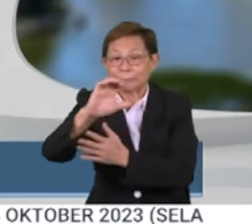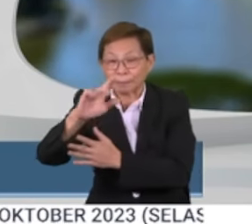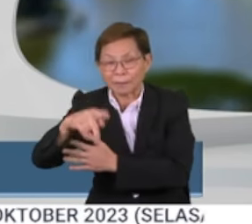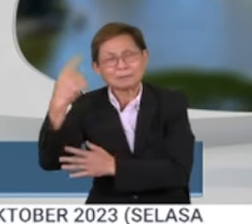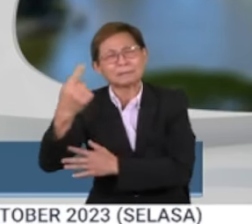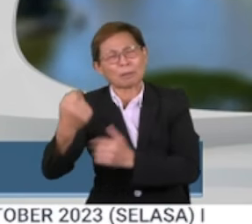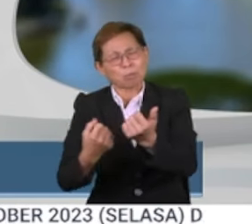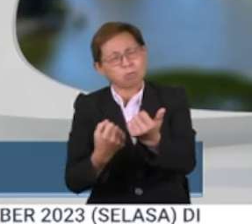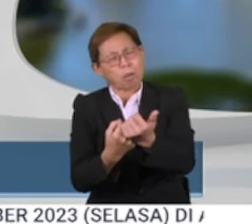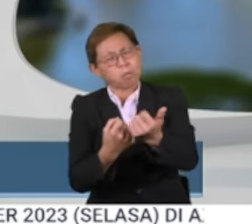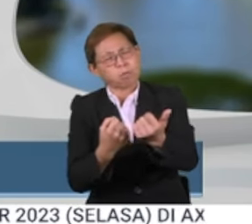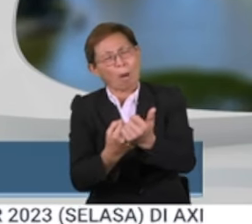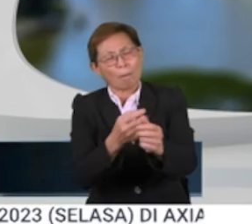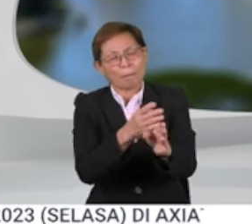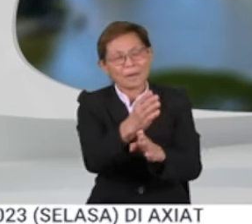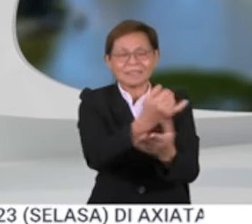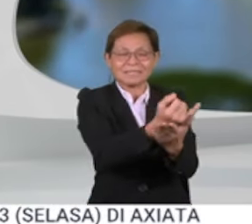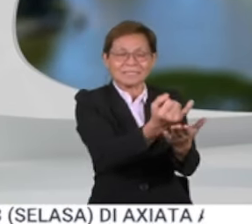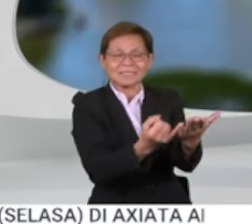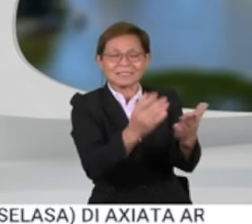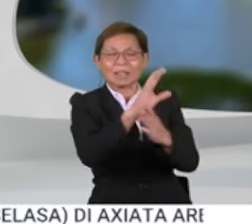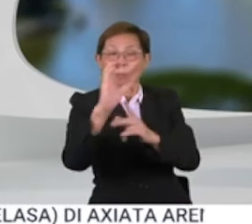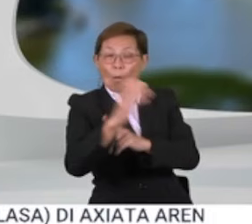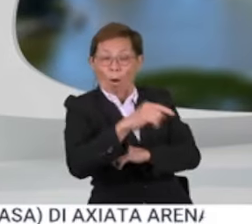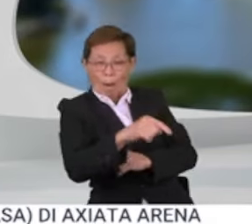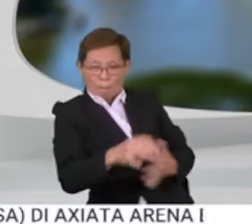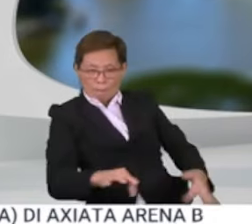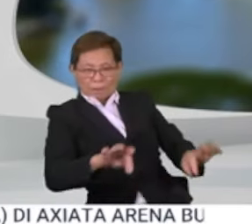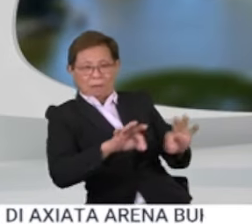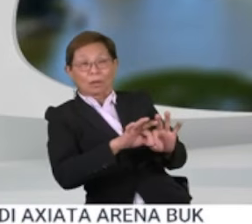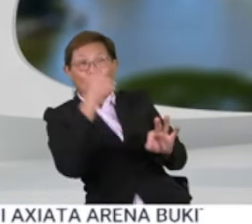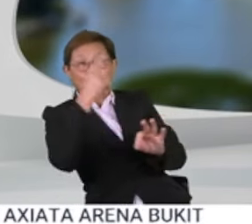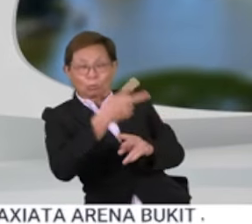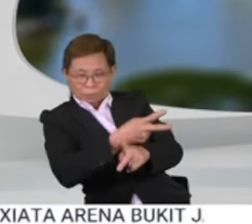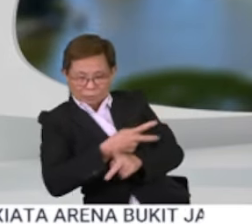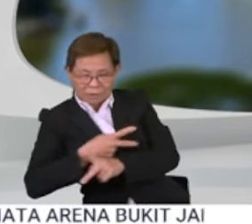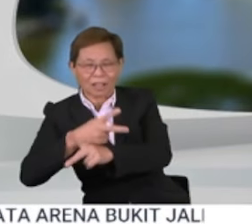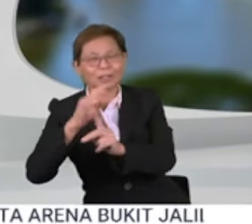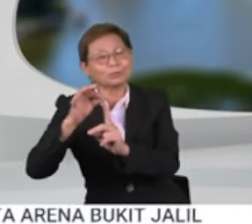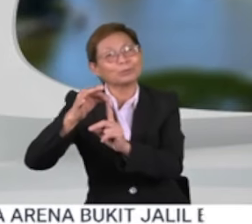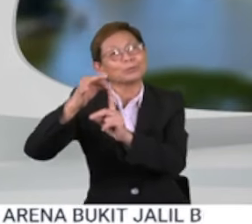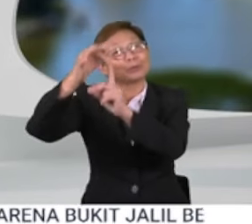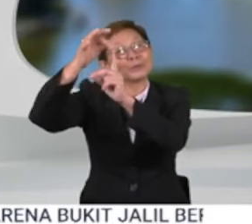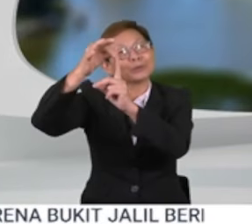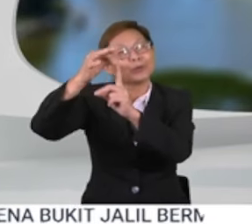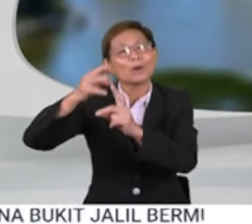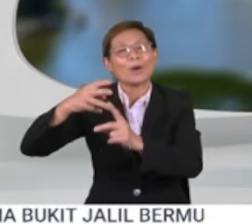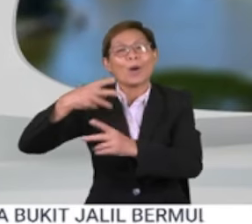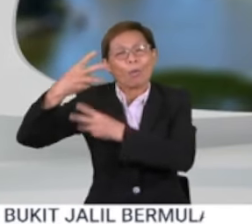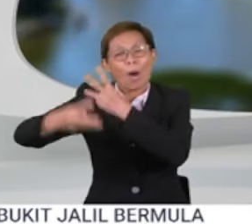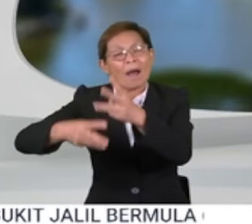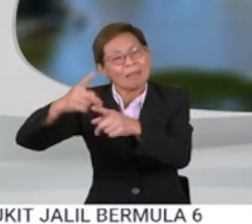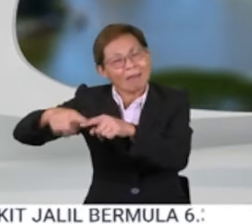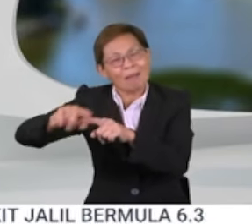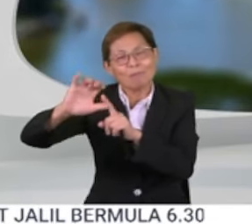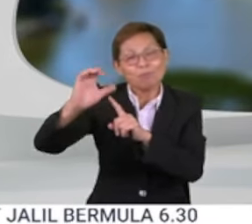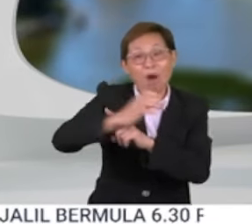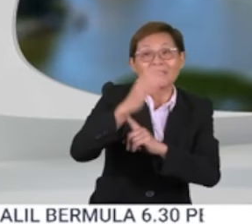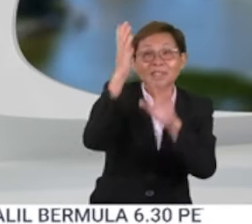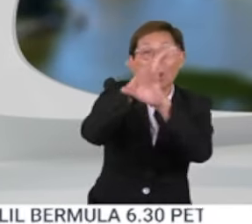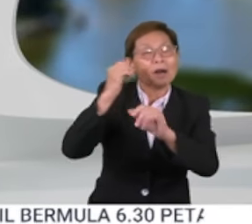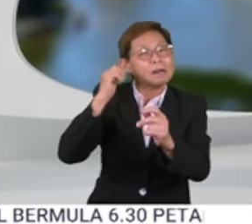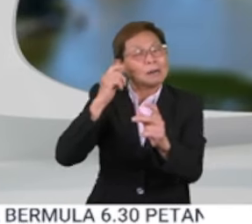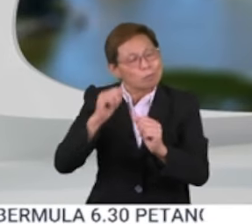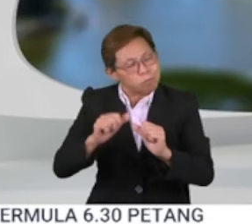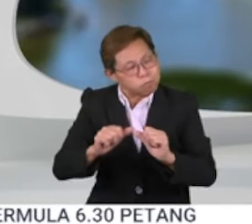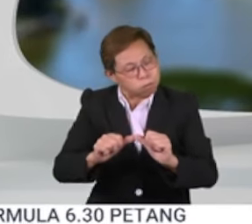sentiasa menyokong pembangunan bidang seni dan budaya yang penting dalam memelihara keunikan warisan pelbagai budaya di Sarawak agar kekal